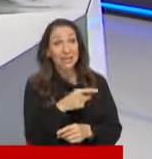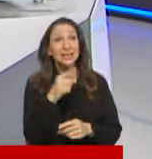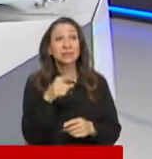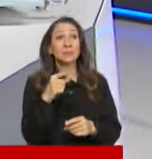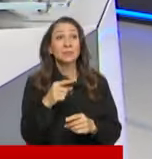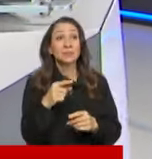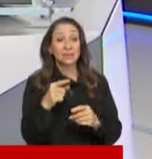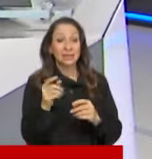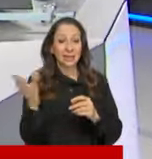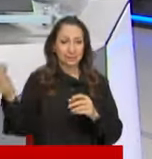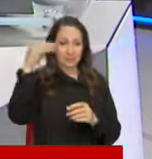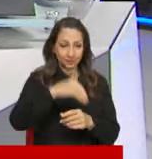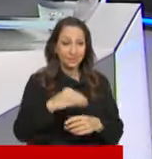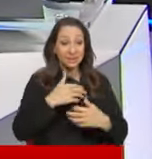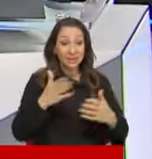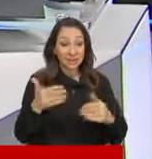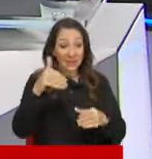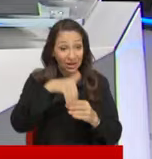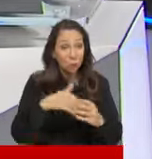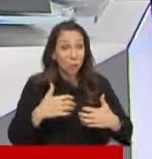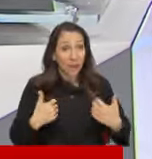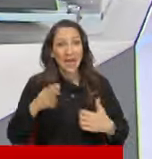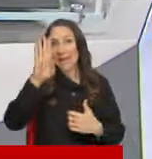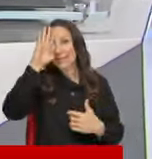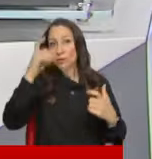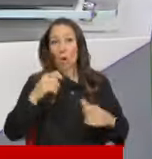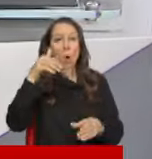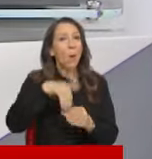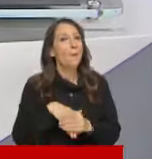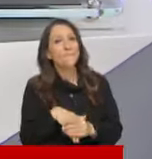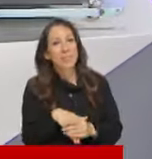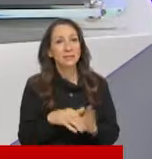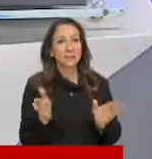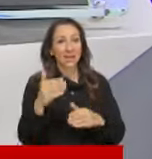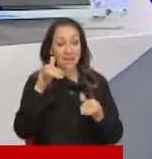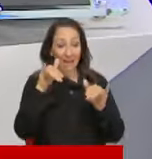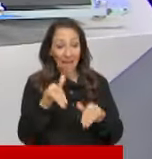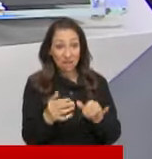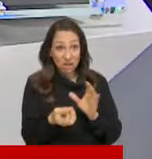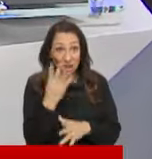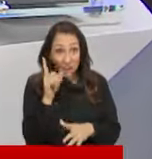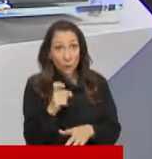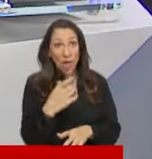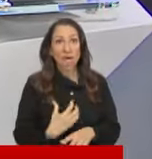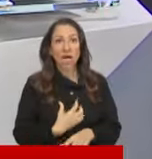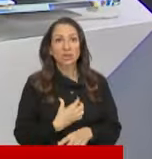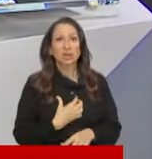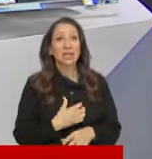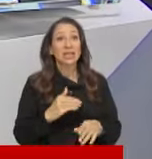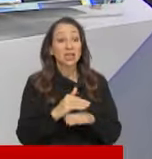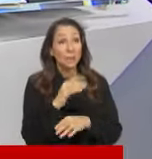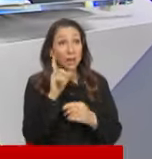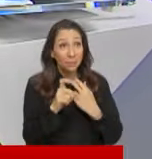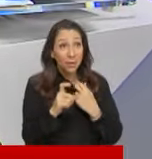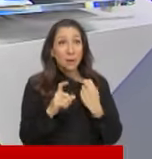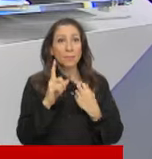taşıma seçmen sandık güvenliği İstanbullu oyunu kullandıktan sonra sandıktan da aynı şekilde çıkacak mı bunun endişesini yaşamalı